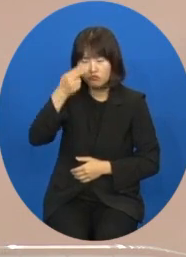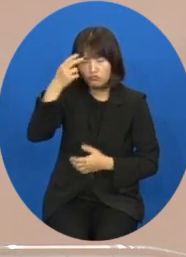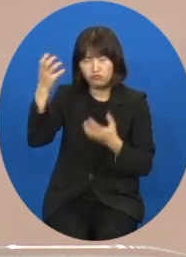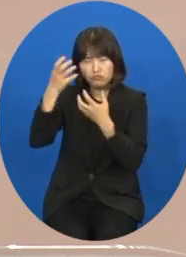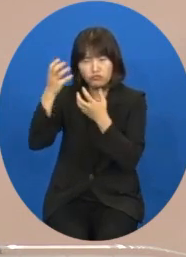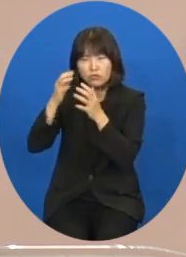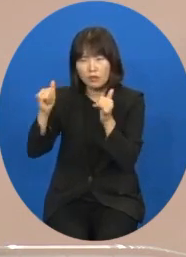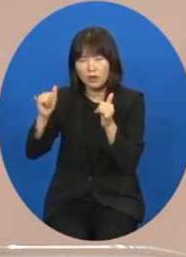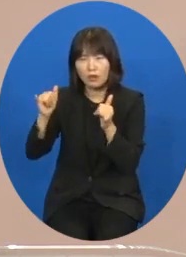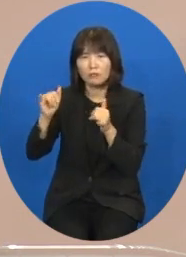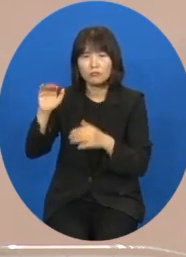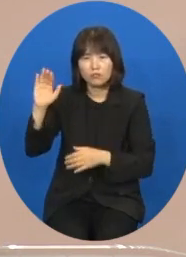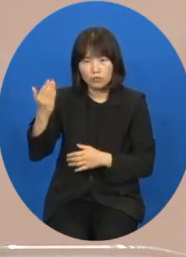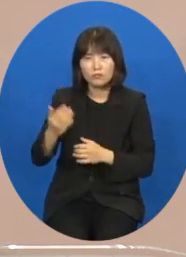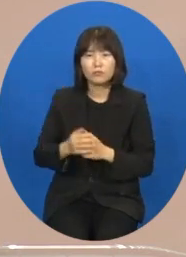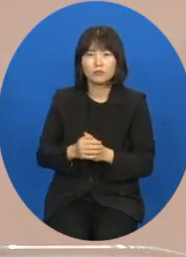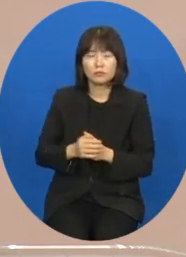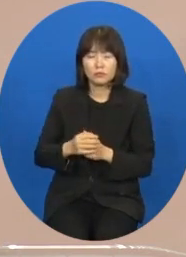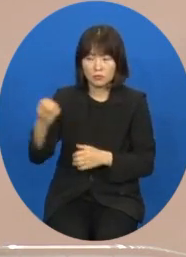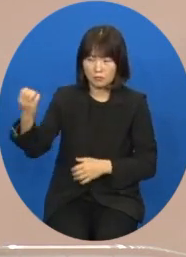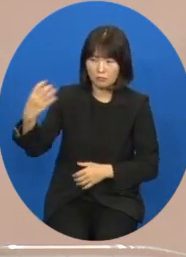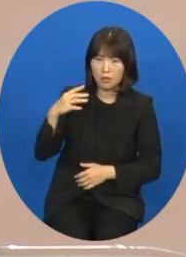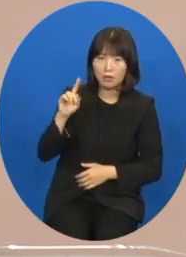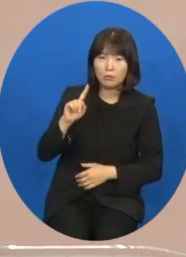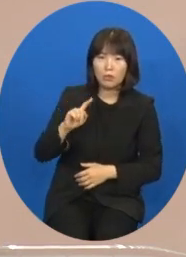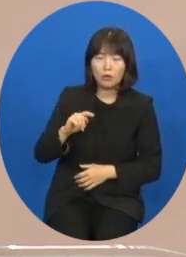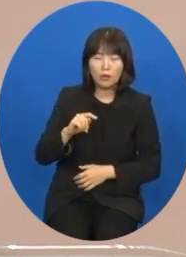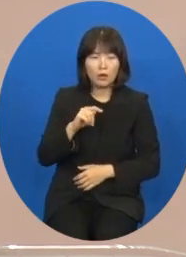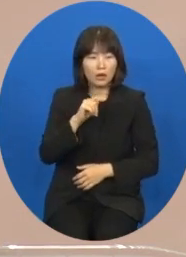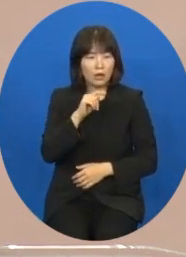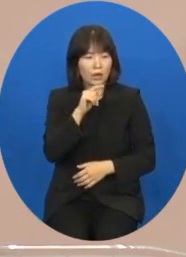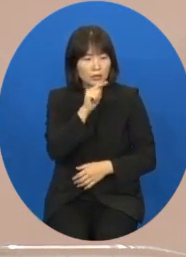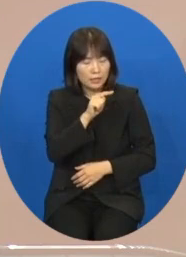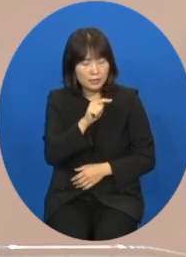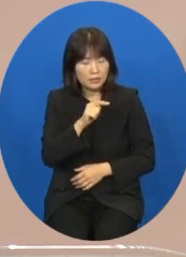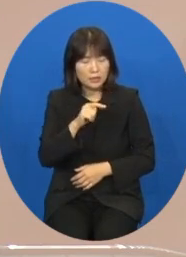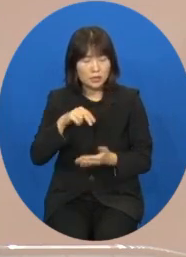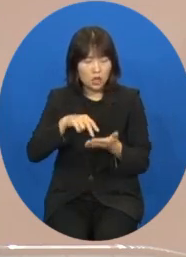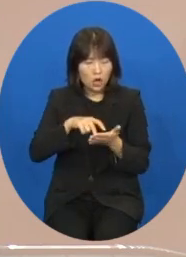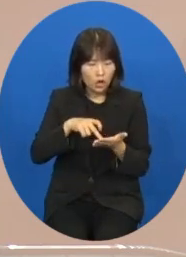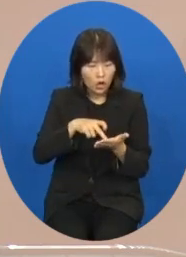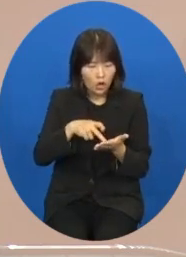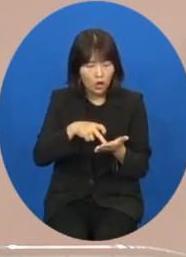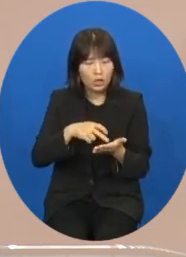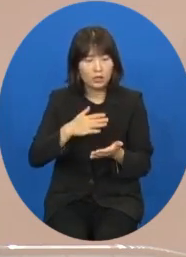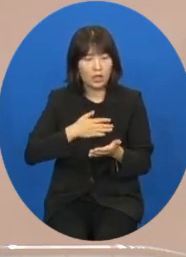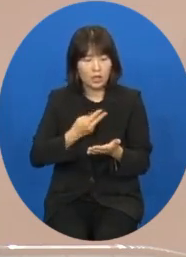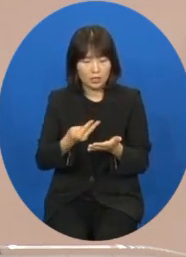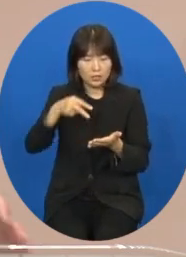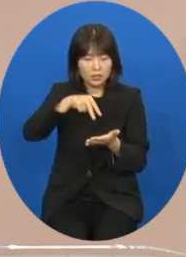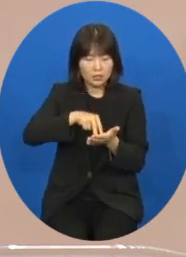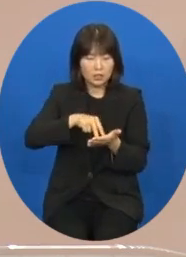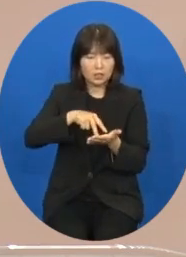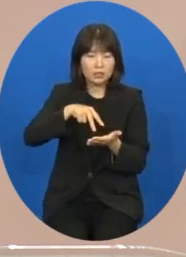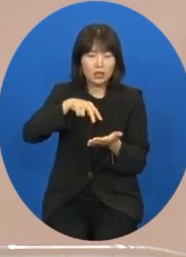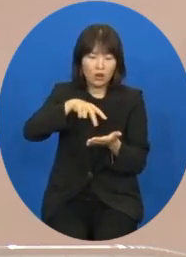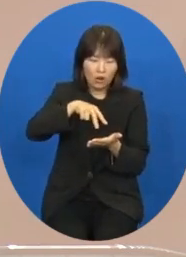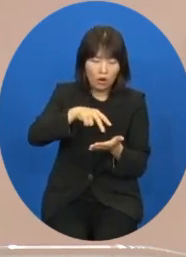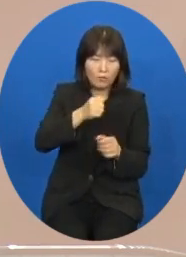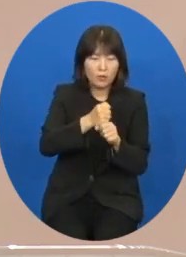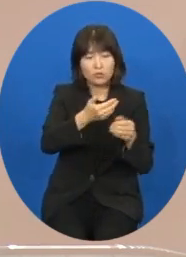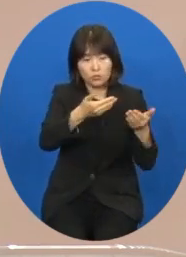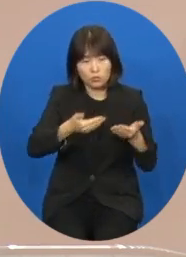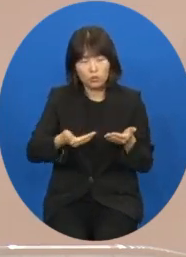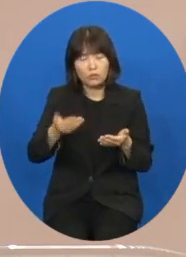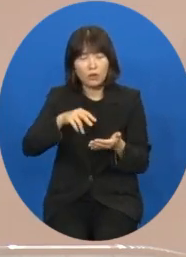그가 예수님께 이렇게 말합니다. 당신이 걷지 못하던 나를 일으켜 걷게 만들어 주었습니다. 그러나 걷기만